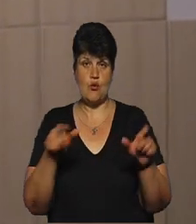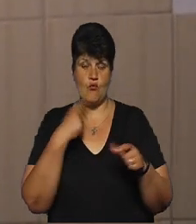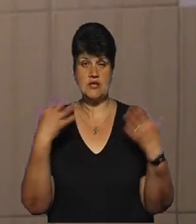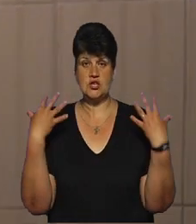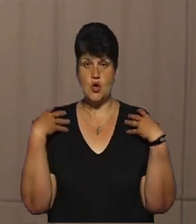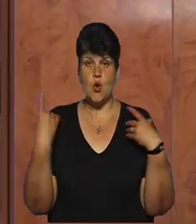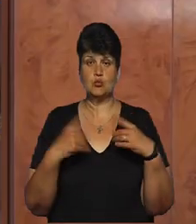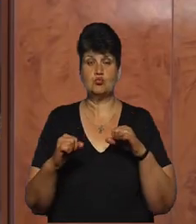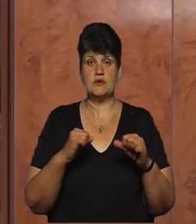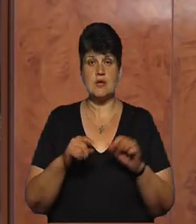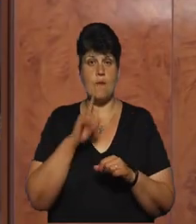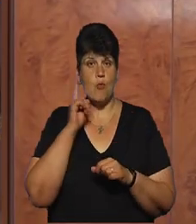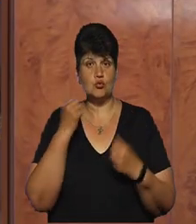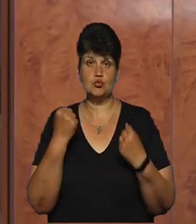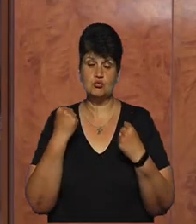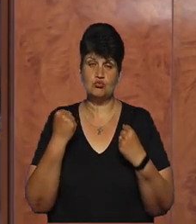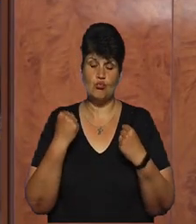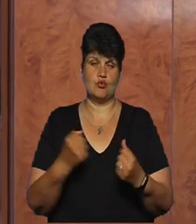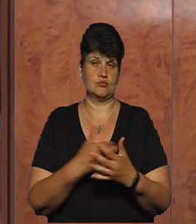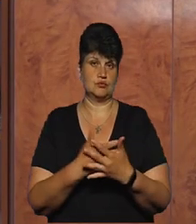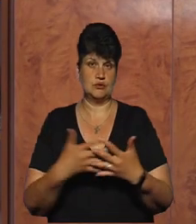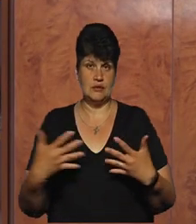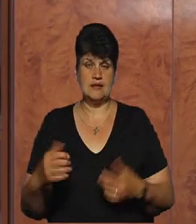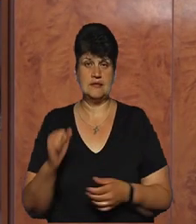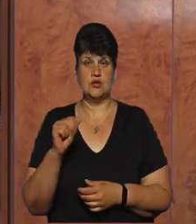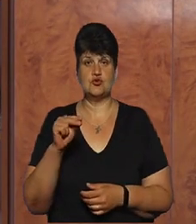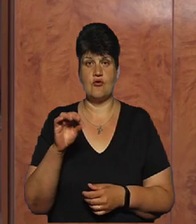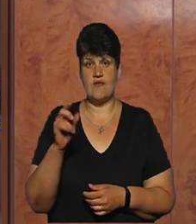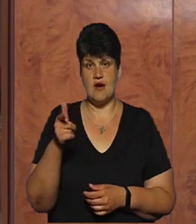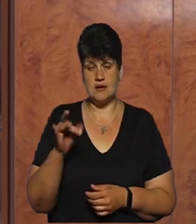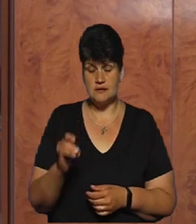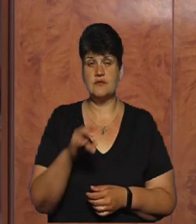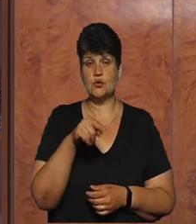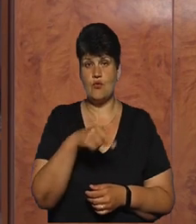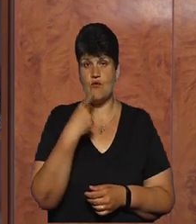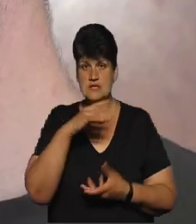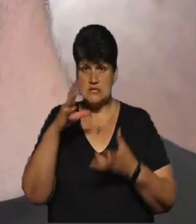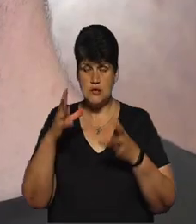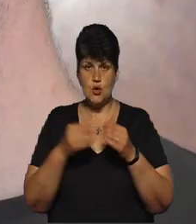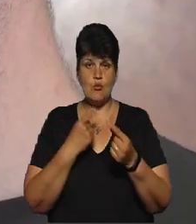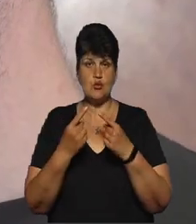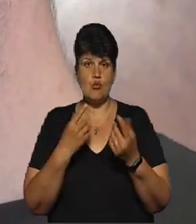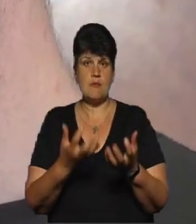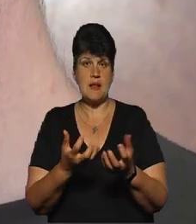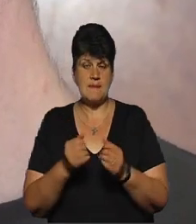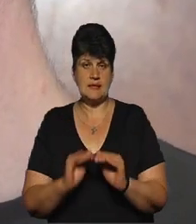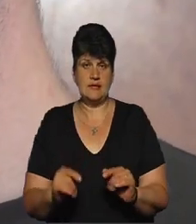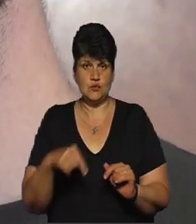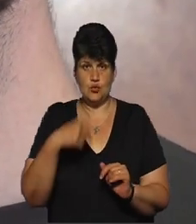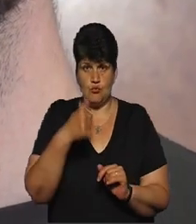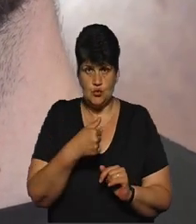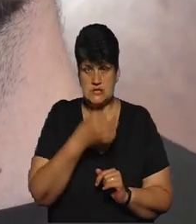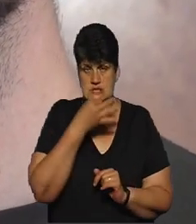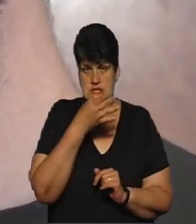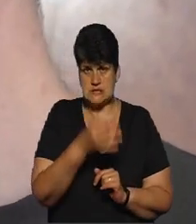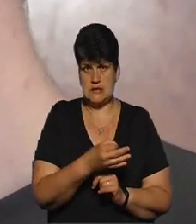управління молоді, спорту та іміджевих проєктів Андрій Човган. За його словами, загалом про змогу приймати дітей цьогоріч повідомили